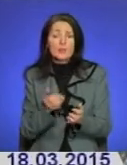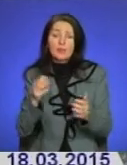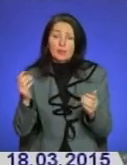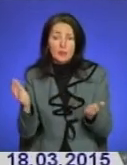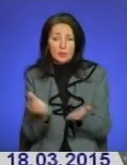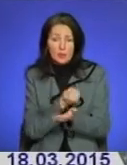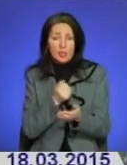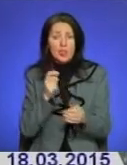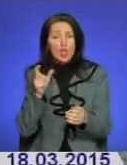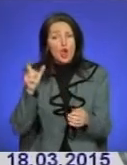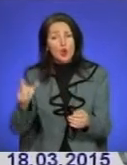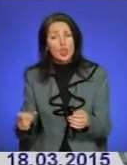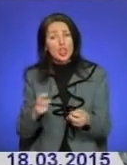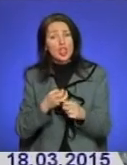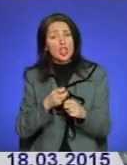на людські кістки.